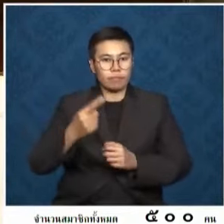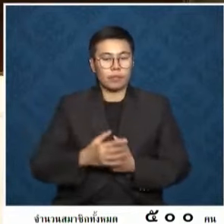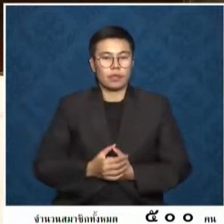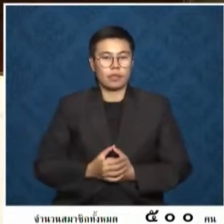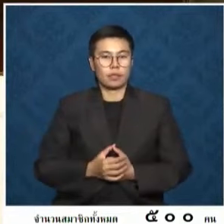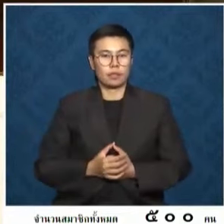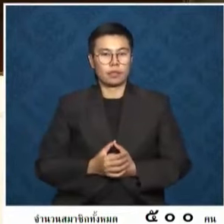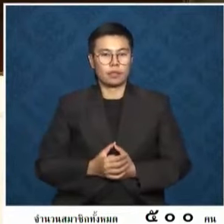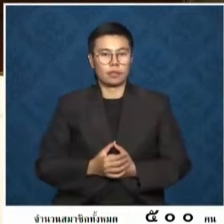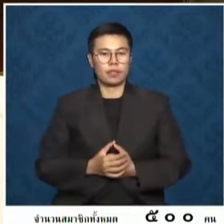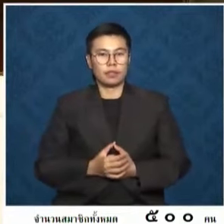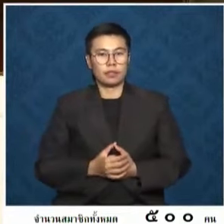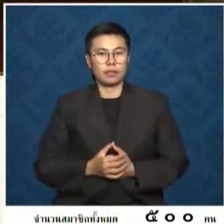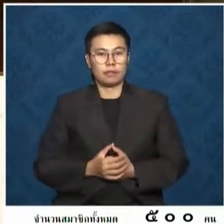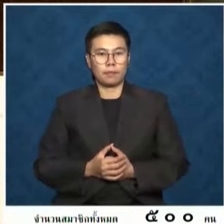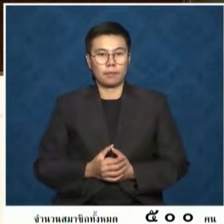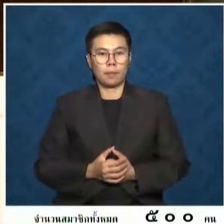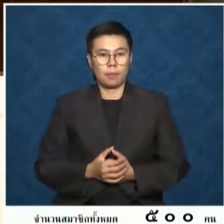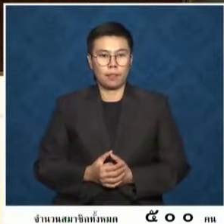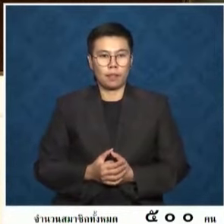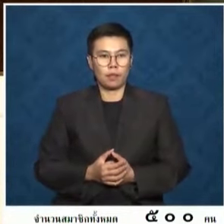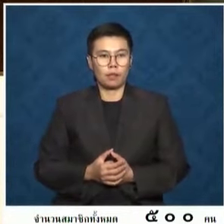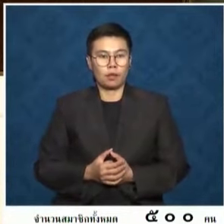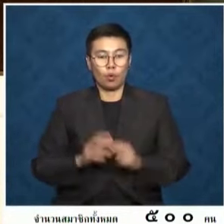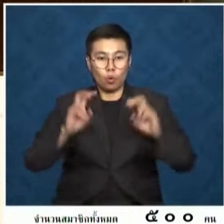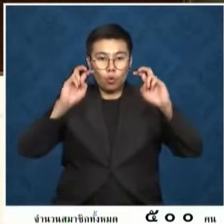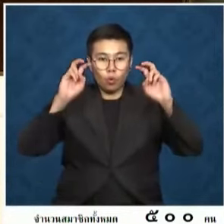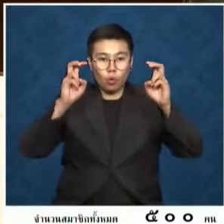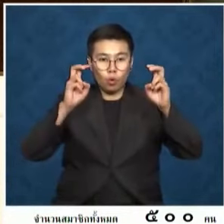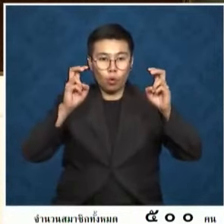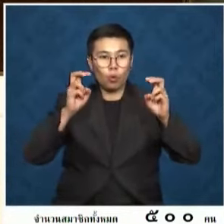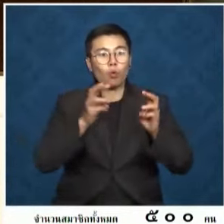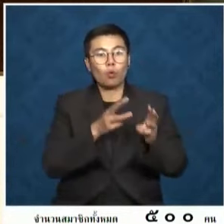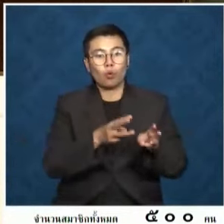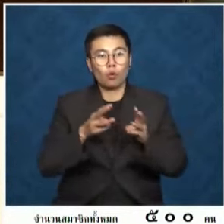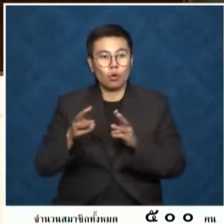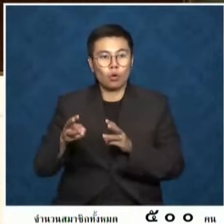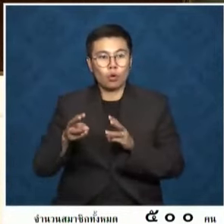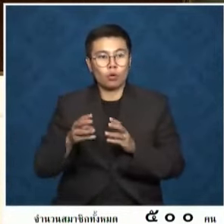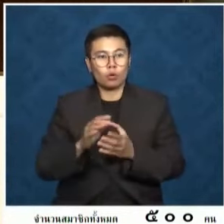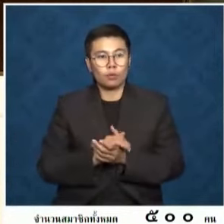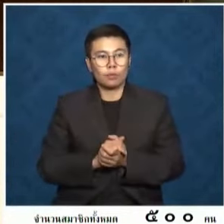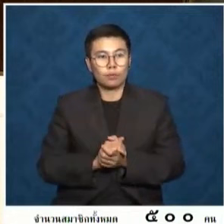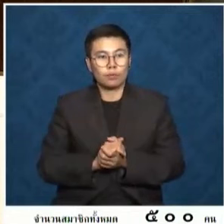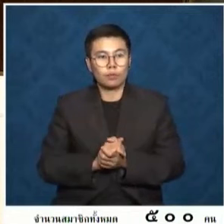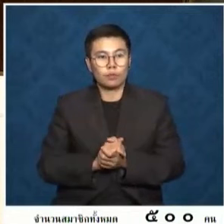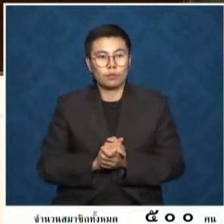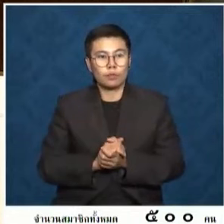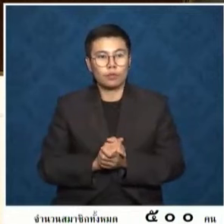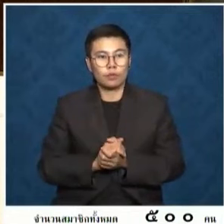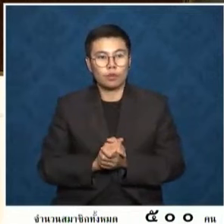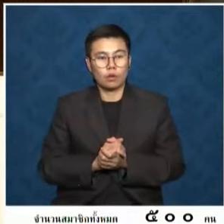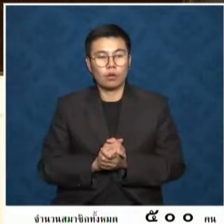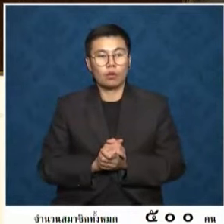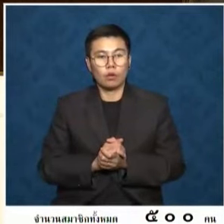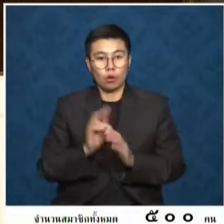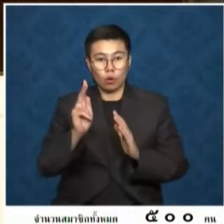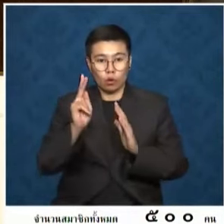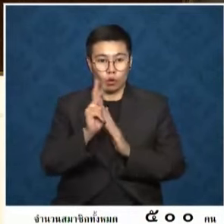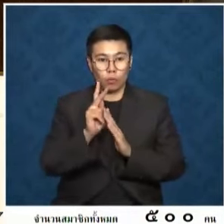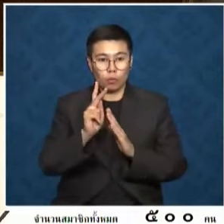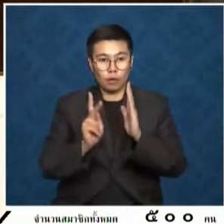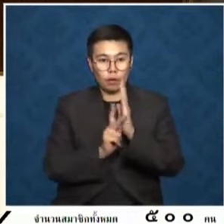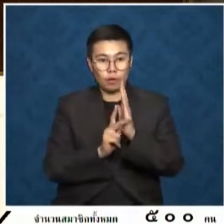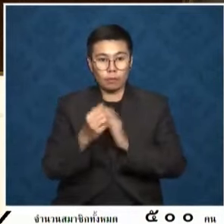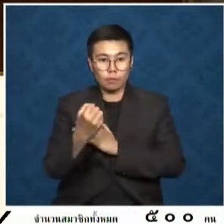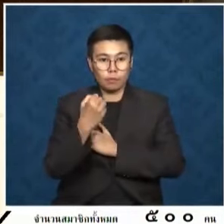ครับก็ยติแนวทางการเข้มงวดนะครับในการใช้กฎหม